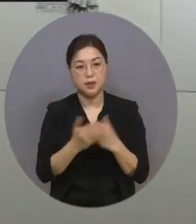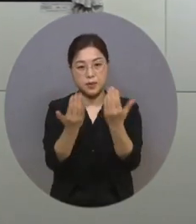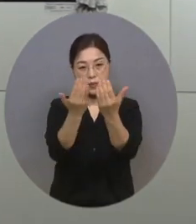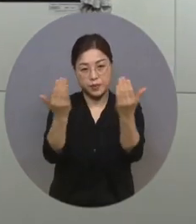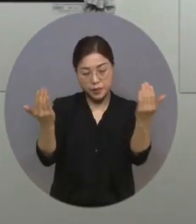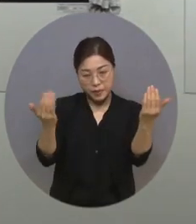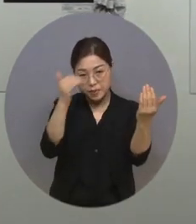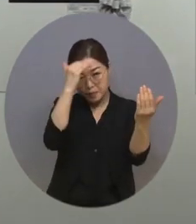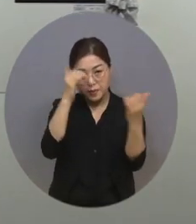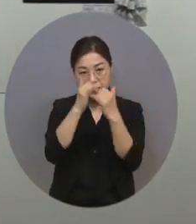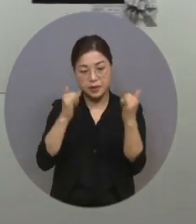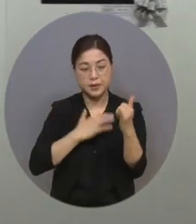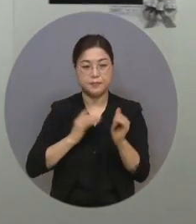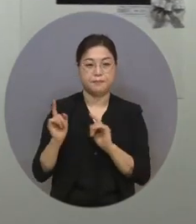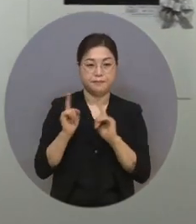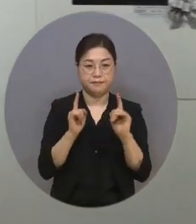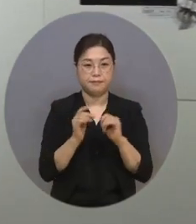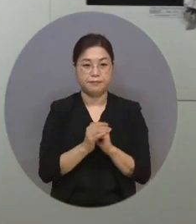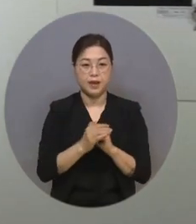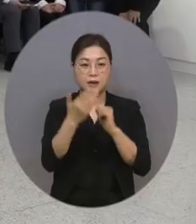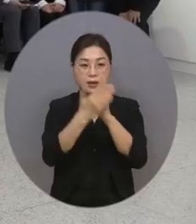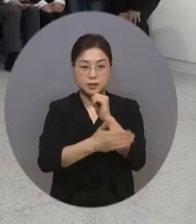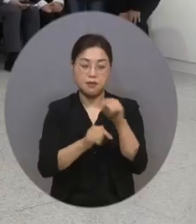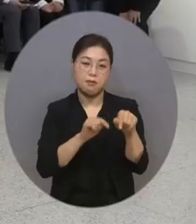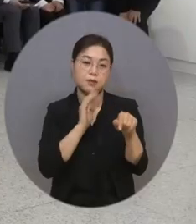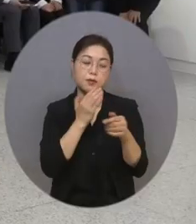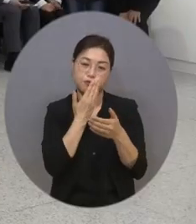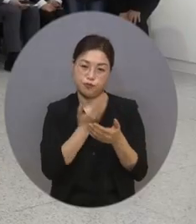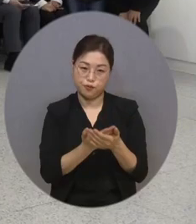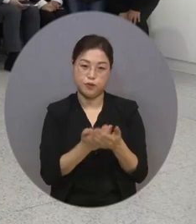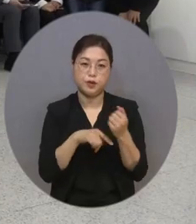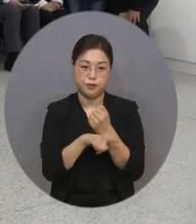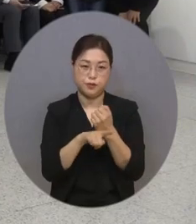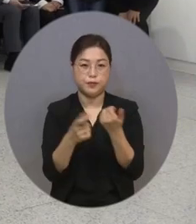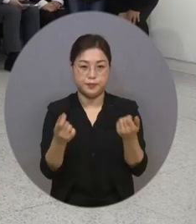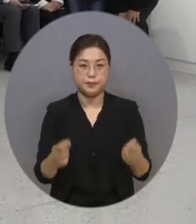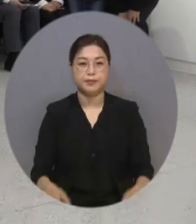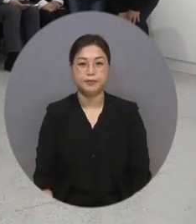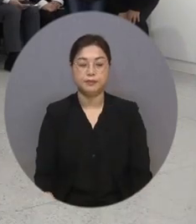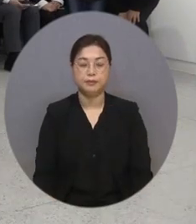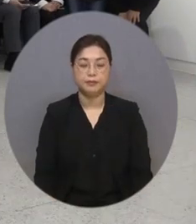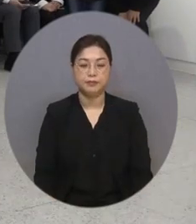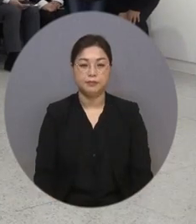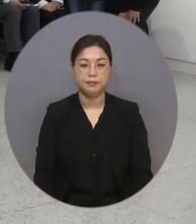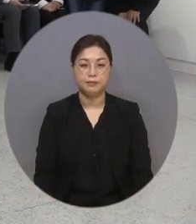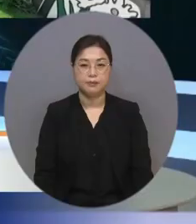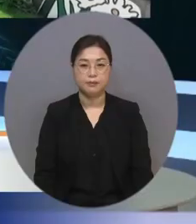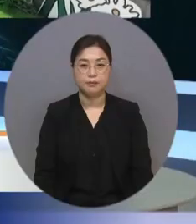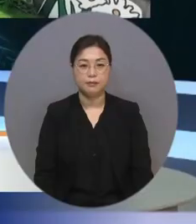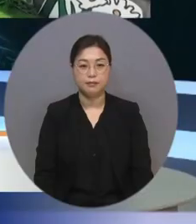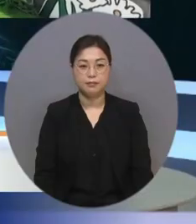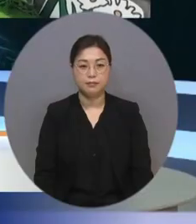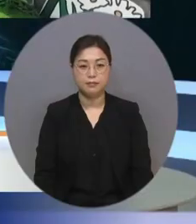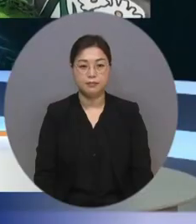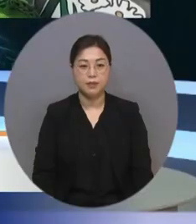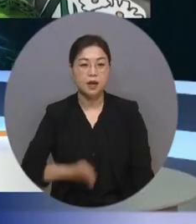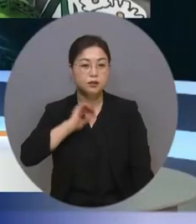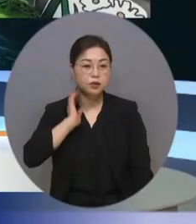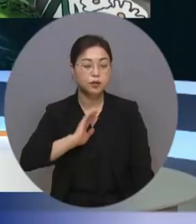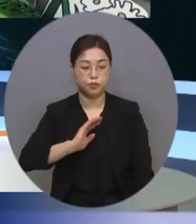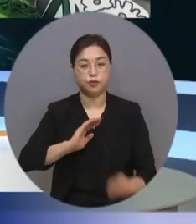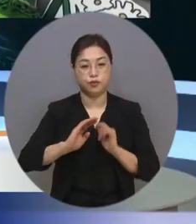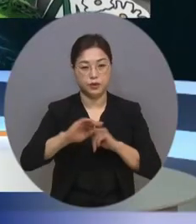힐링이 되기도 합니다. 작품 하나하나가 소중한 이유입니다. 복지TV 경기방송 정선입니다.